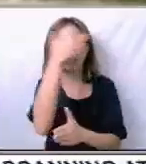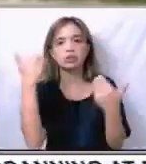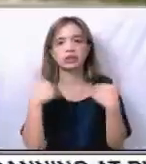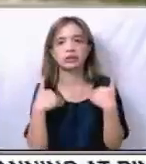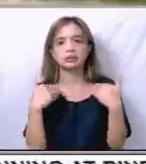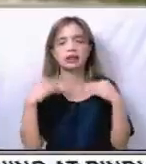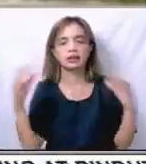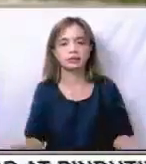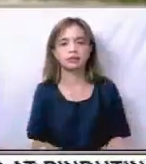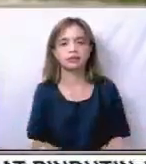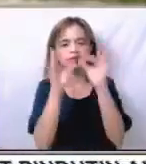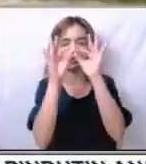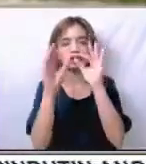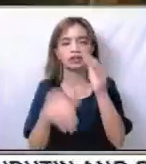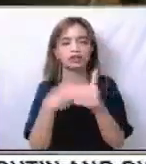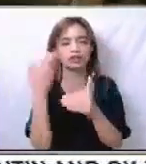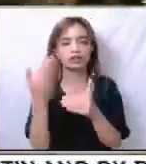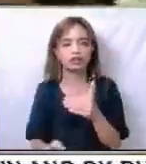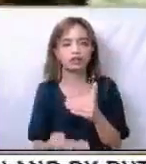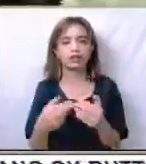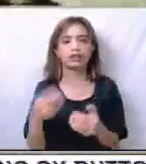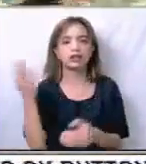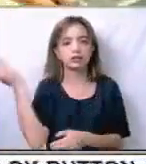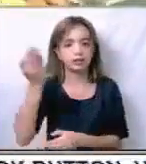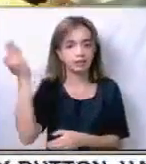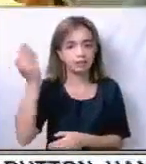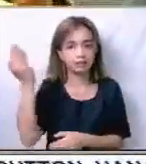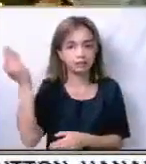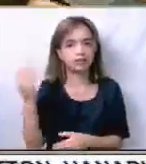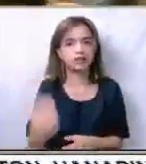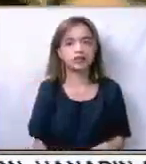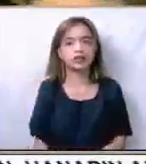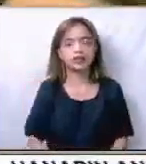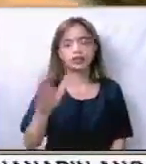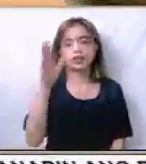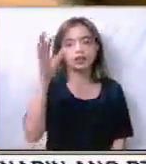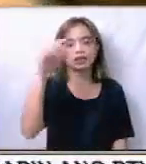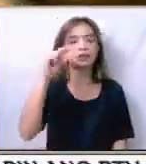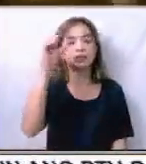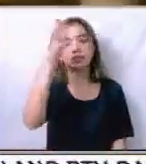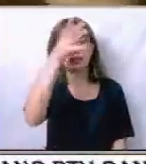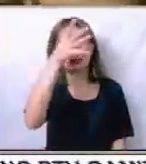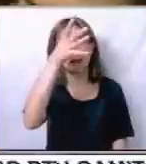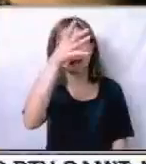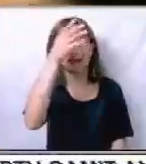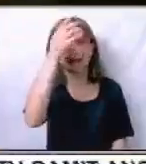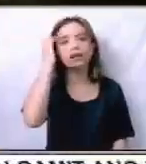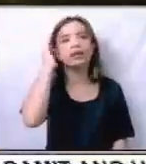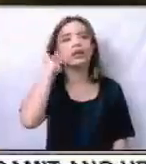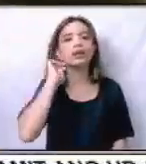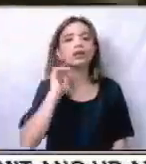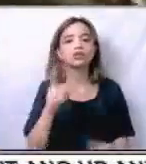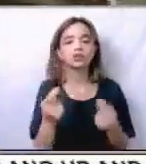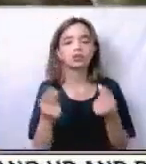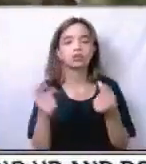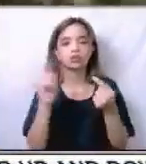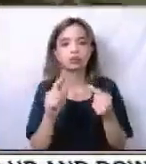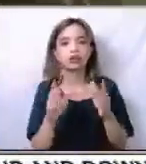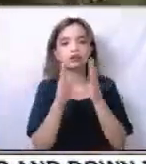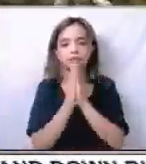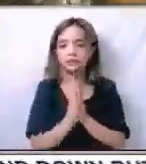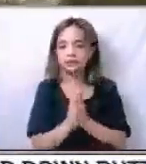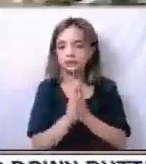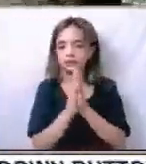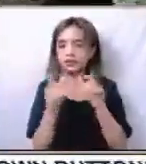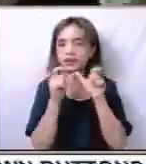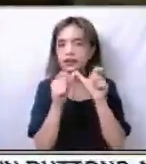Samantala sa kanyang homilya, iginiit ni Father Alan Samonte na pairalin ang mataimtim na pananalangin